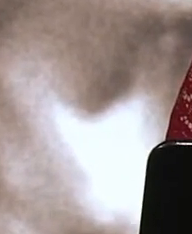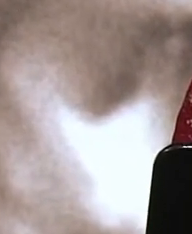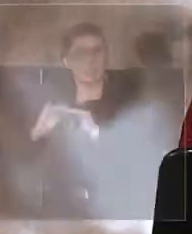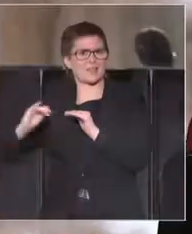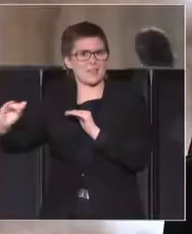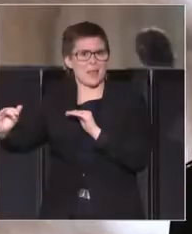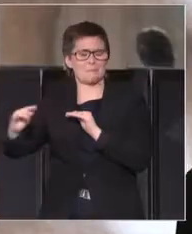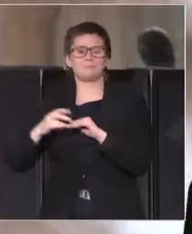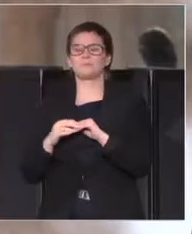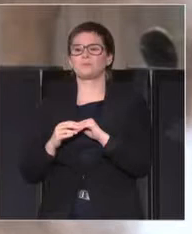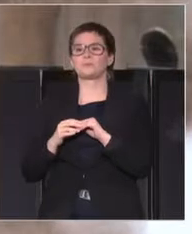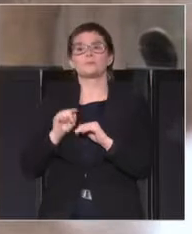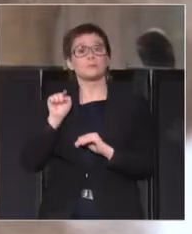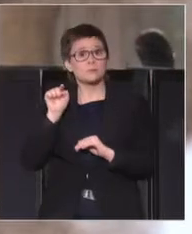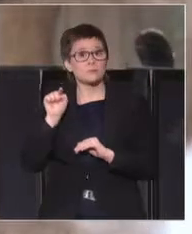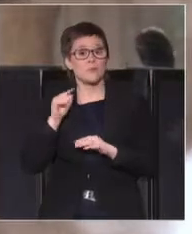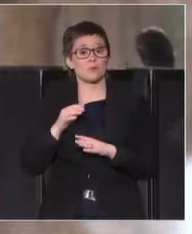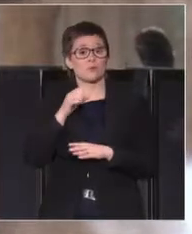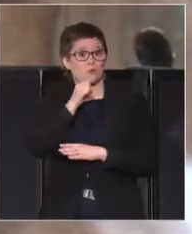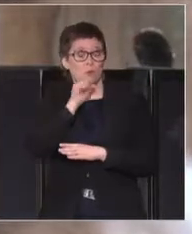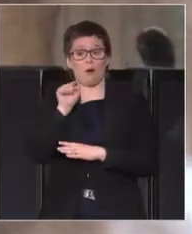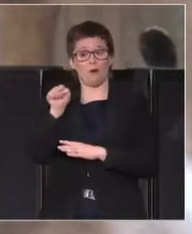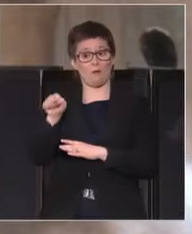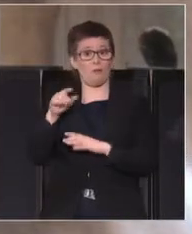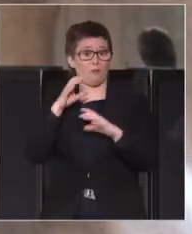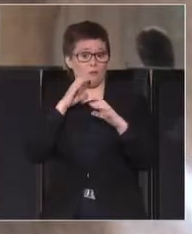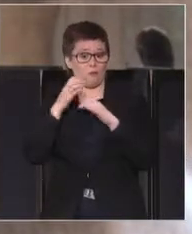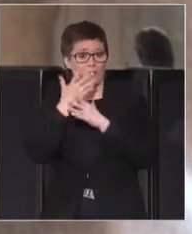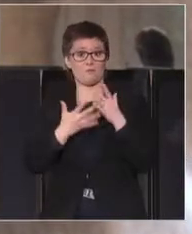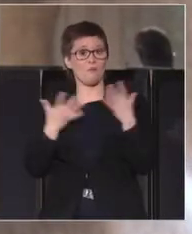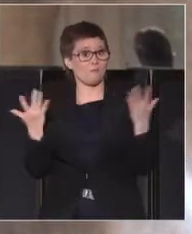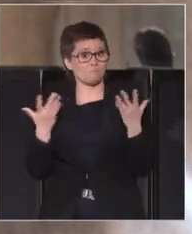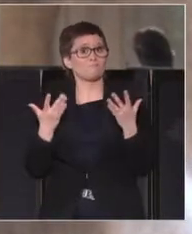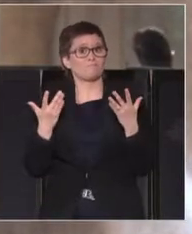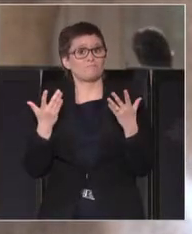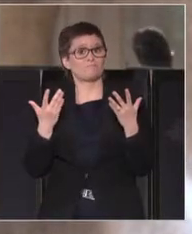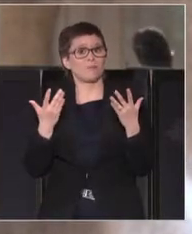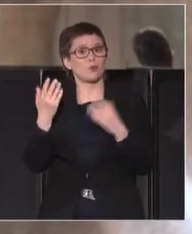Die dörfliche Kommunikationssprache war zu jener Zeit das Slowenische.